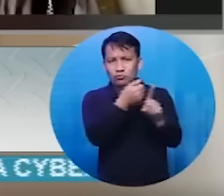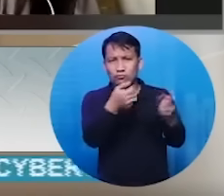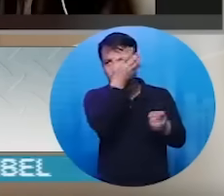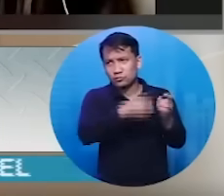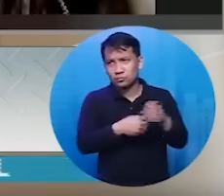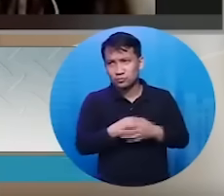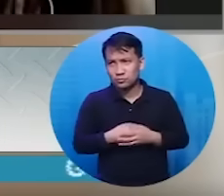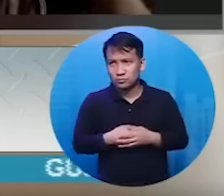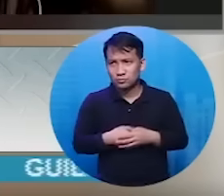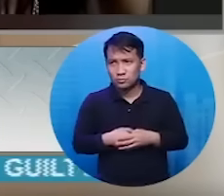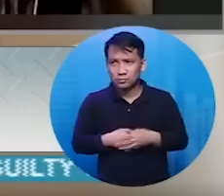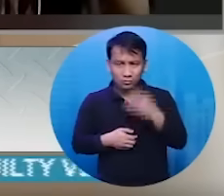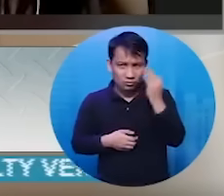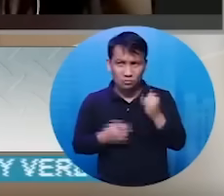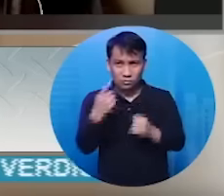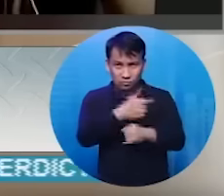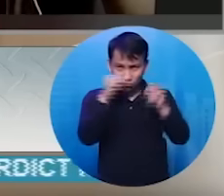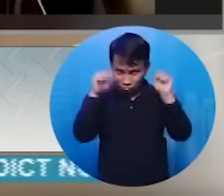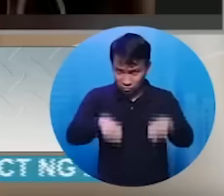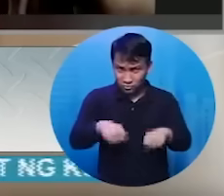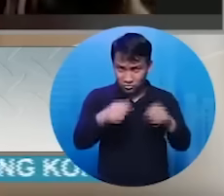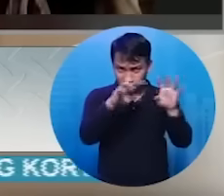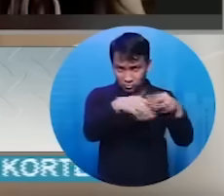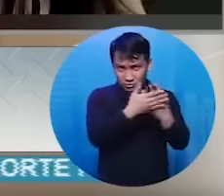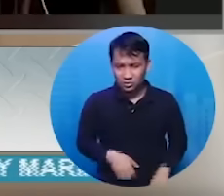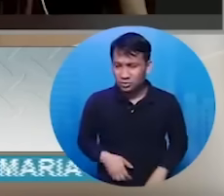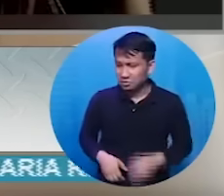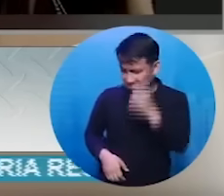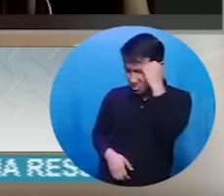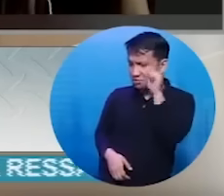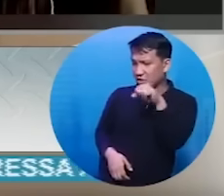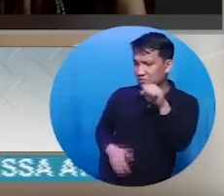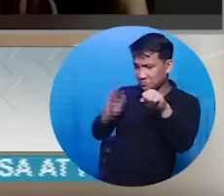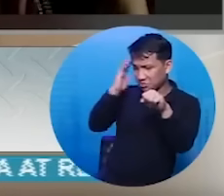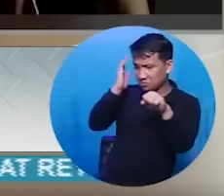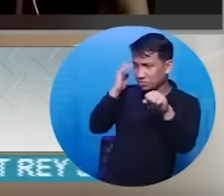sir. Alam mo ba yun na pwede ka makulong? Apo, sir. Oh.